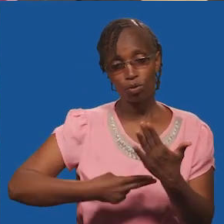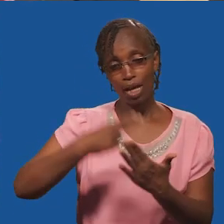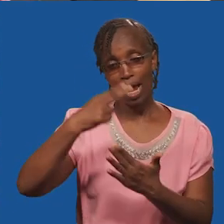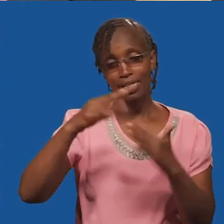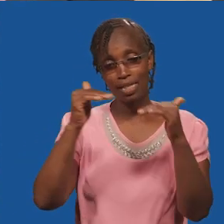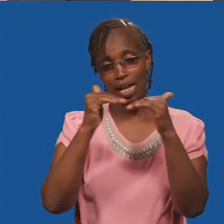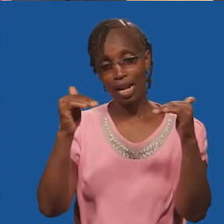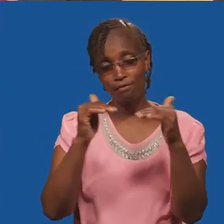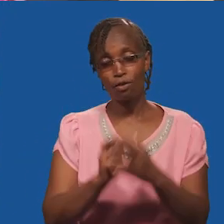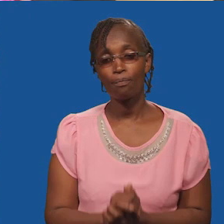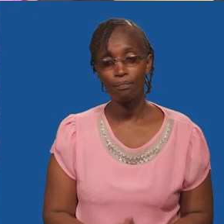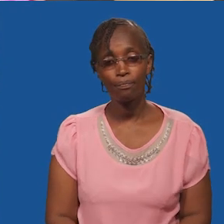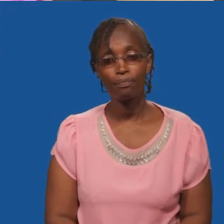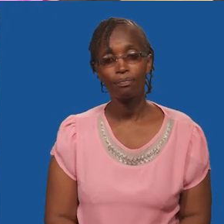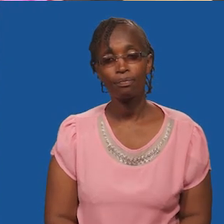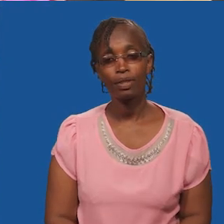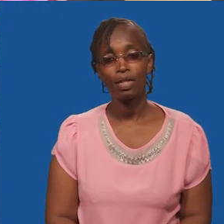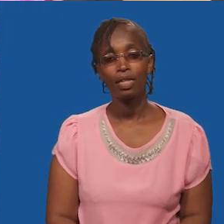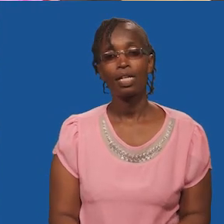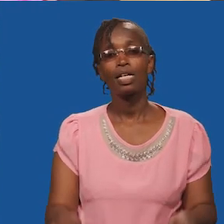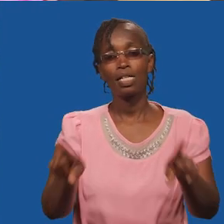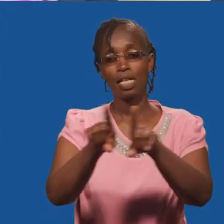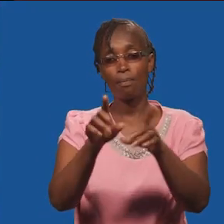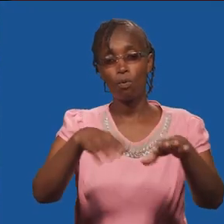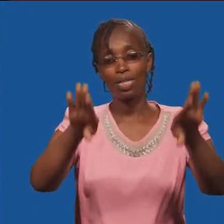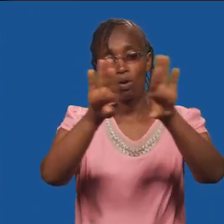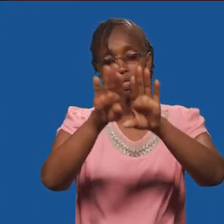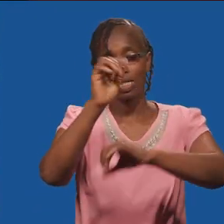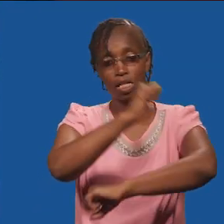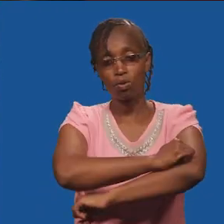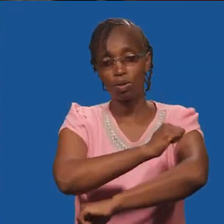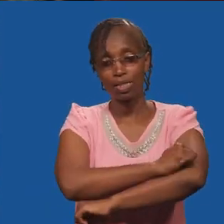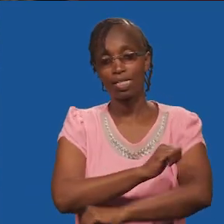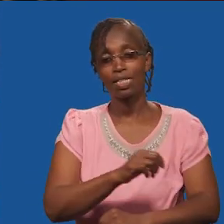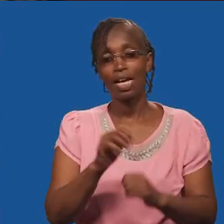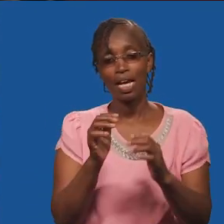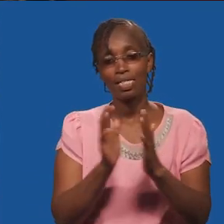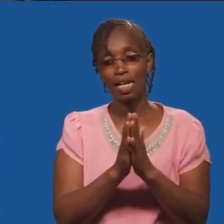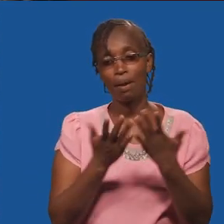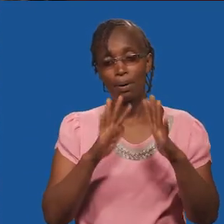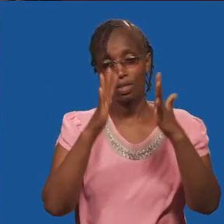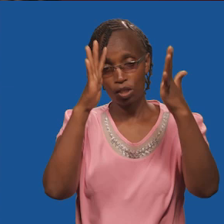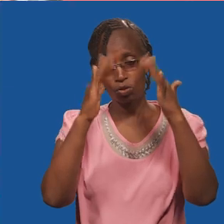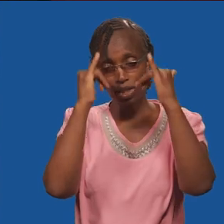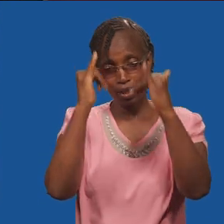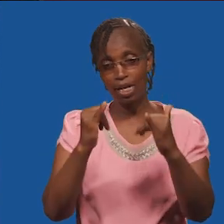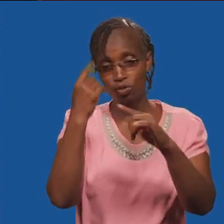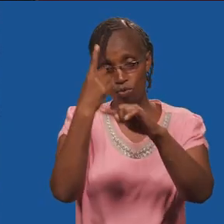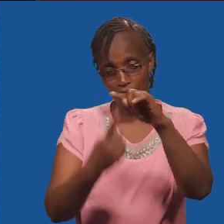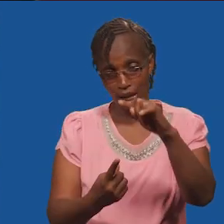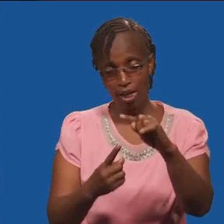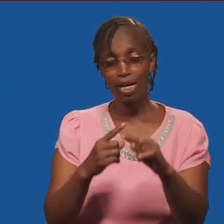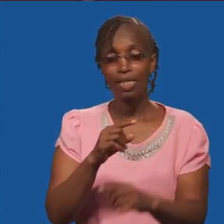to the highest level that they can attain. Pamoja na kufungwa kwa shule kwa ajili ya msimu wa sikukuu za